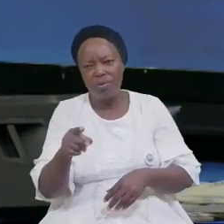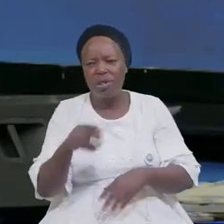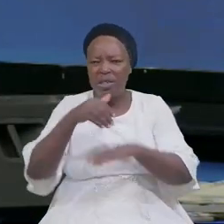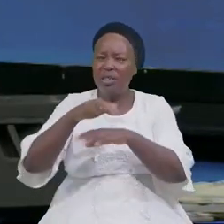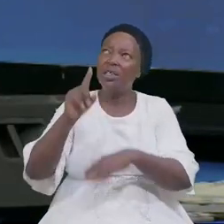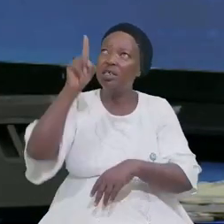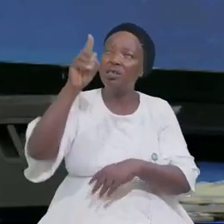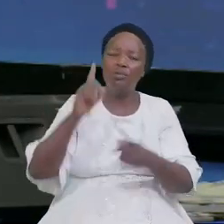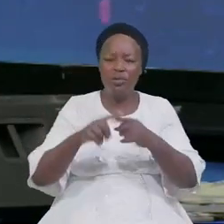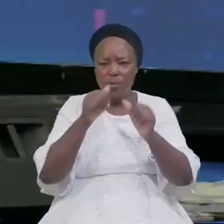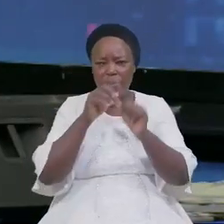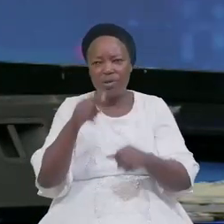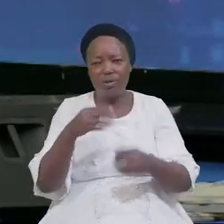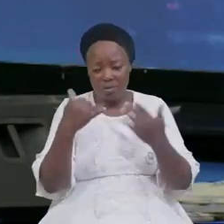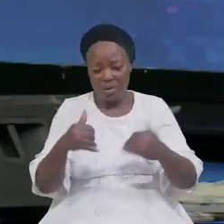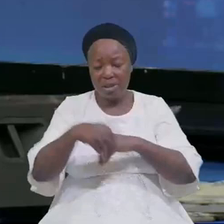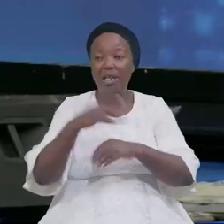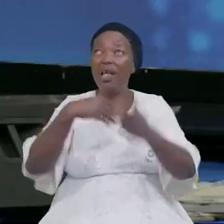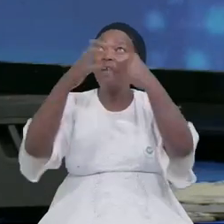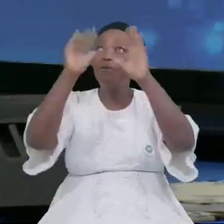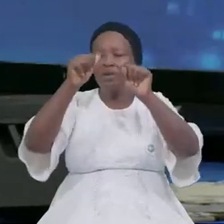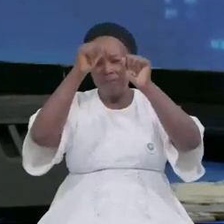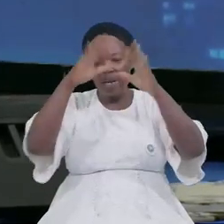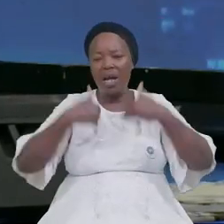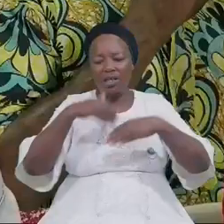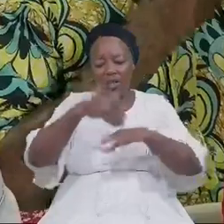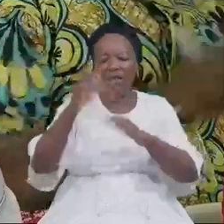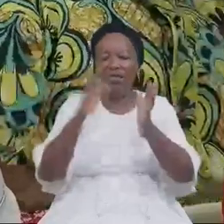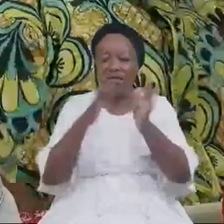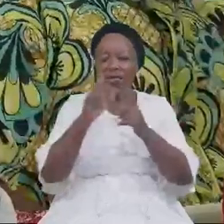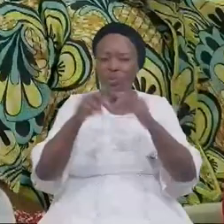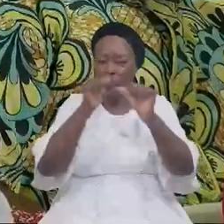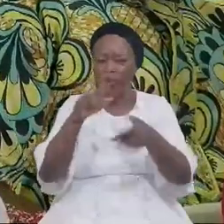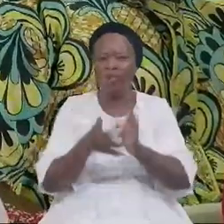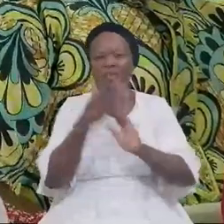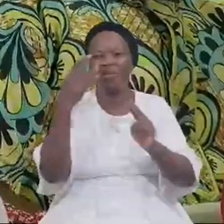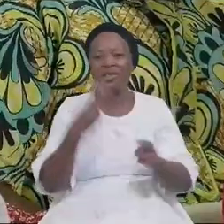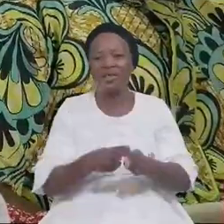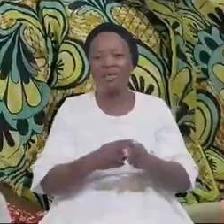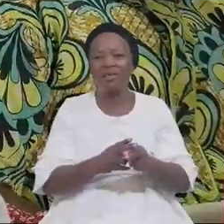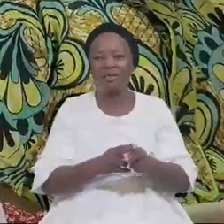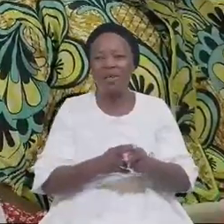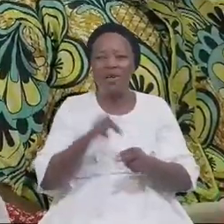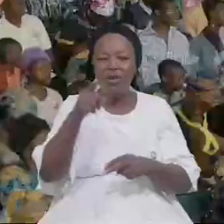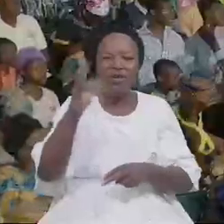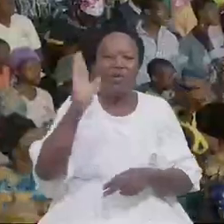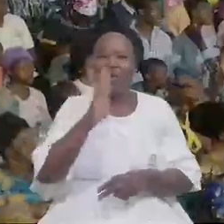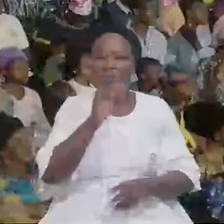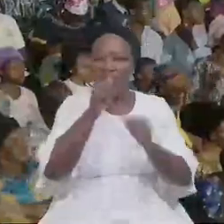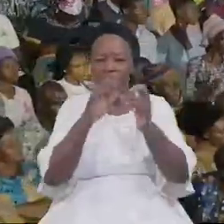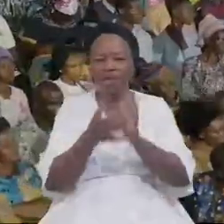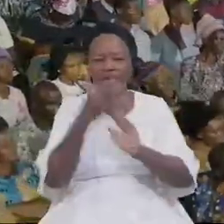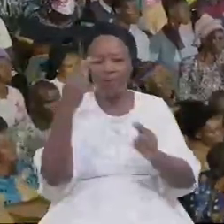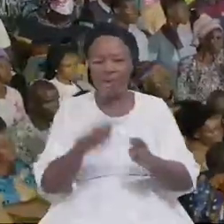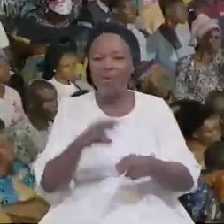Ce soit le Père Céleste, a envoyé Jésus vous bénir. Vous serez bénis. Je